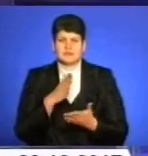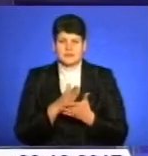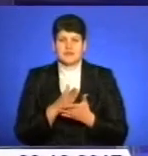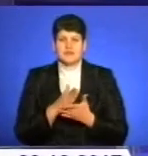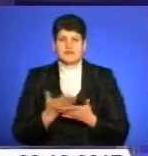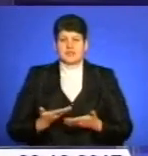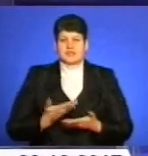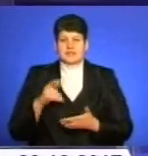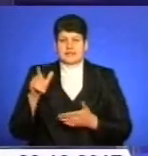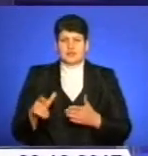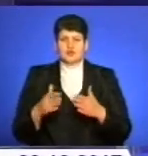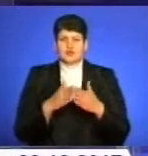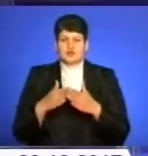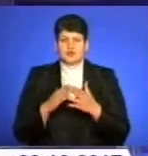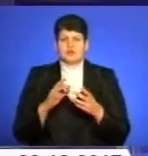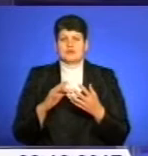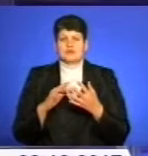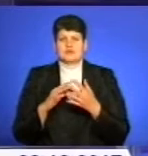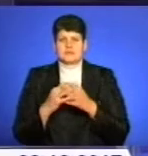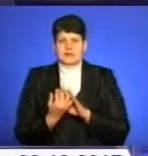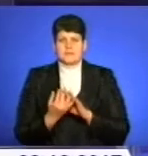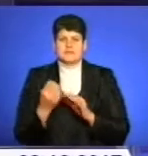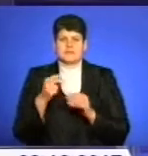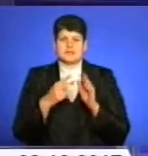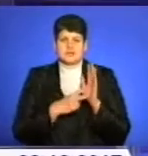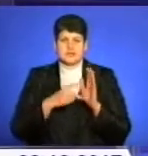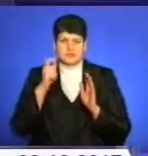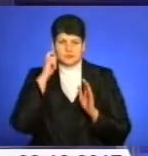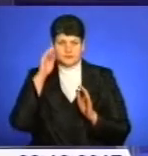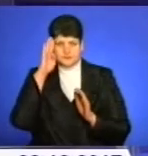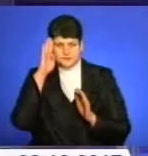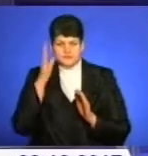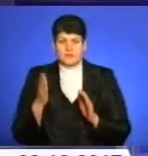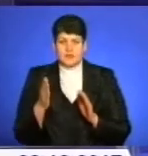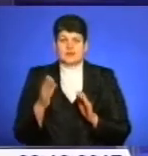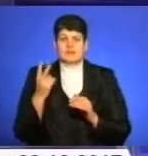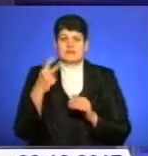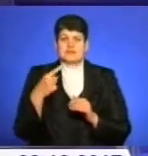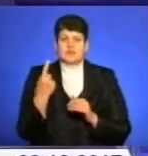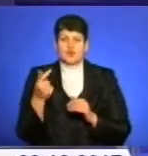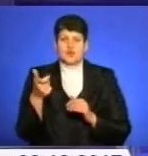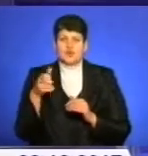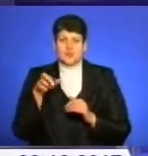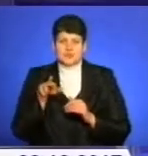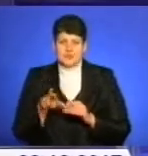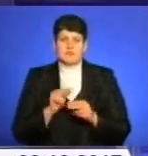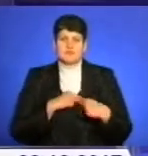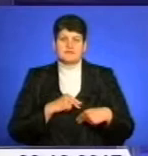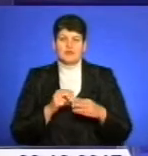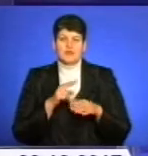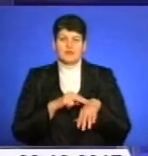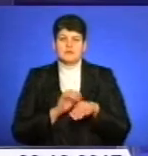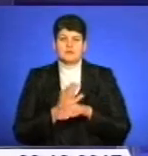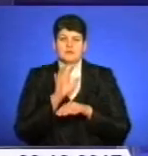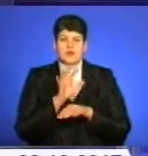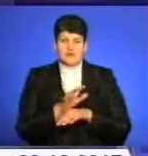сусіднього села, 17-річний студент другого курсу місцевого вишу. 21 грудня працівники поліції направили обвинувальний